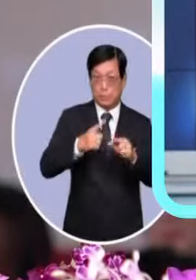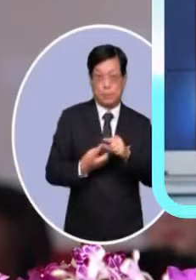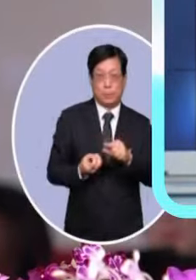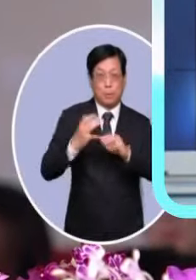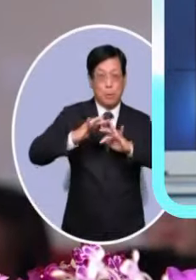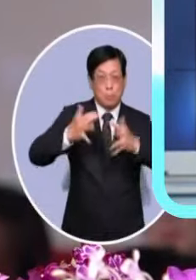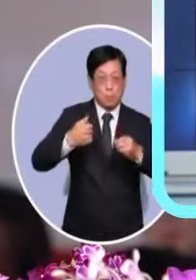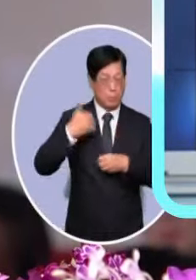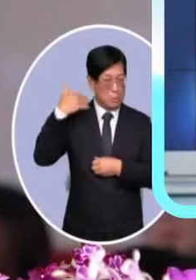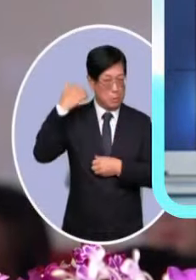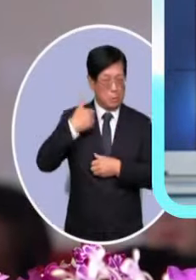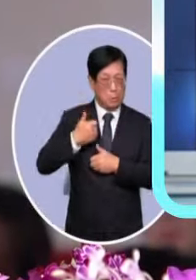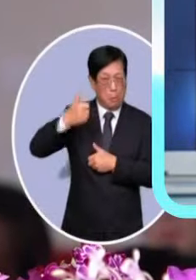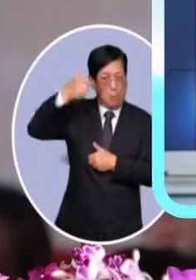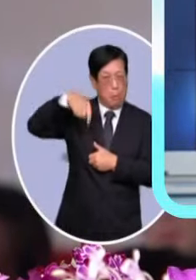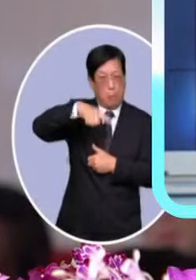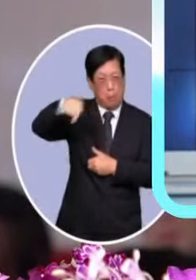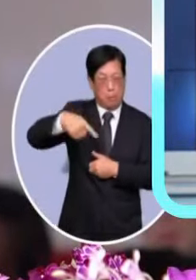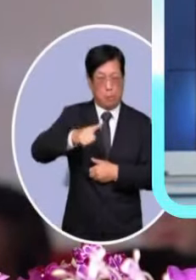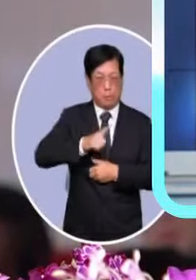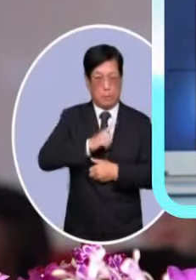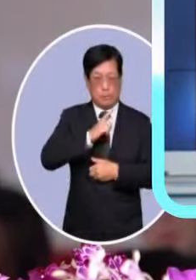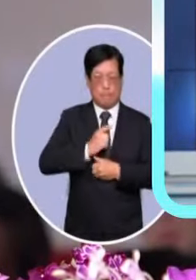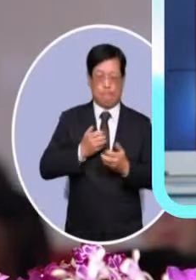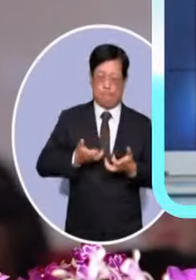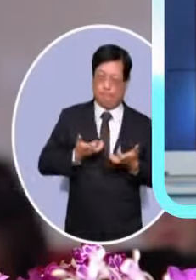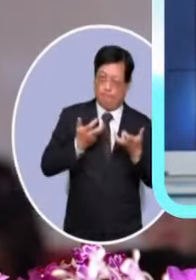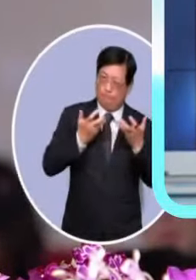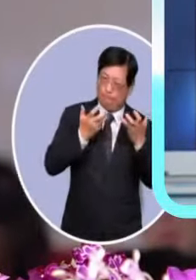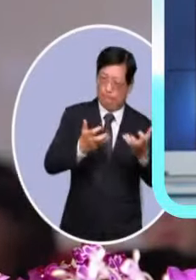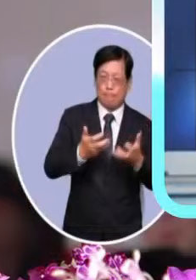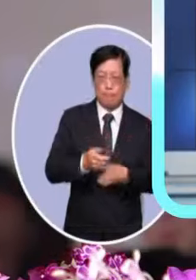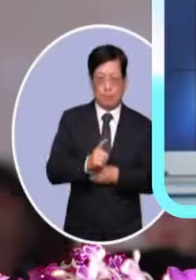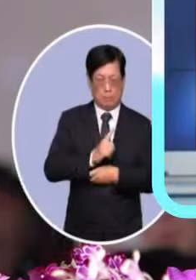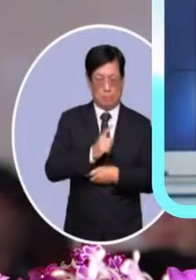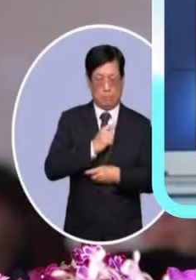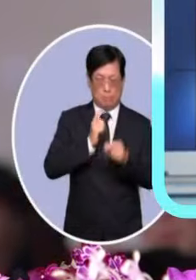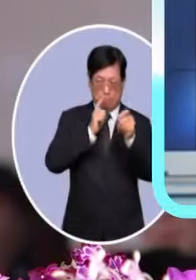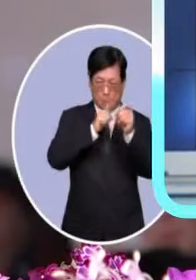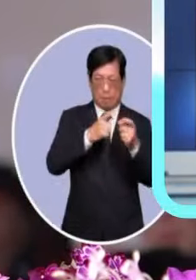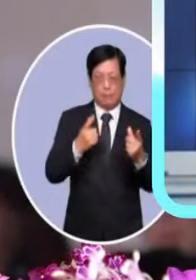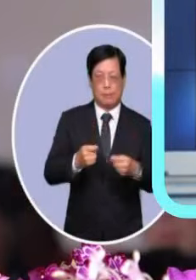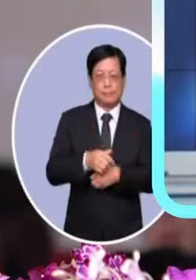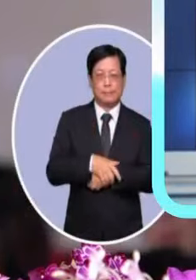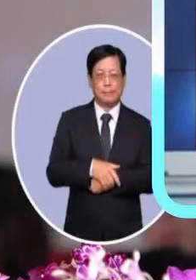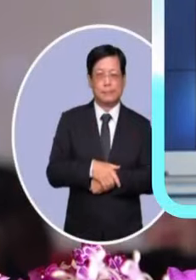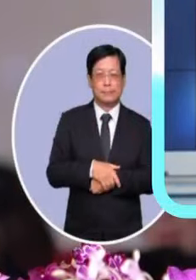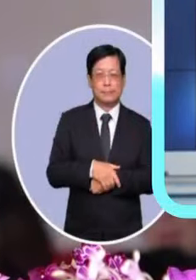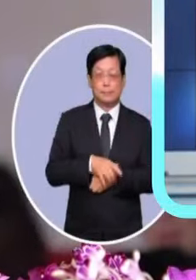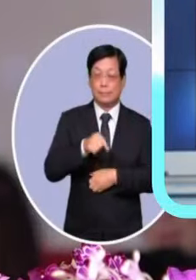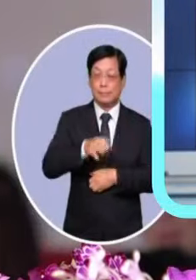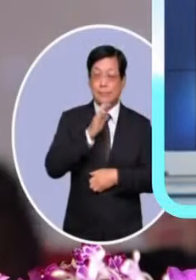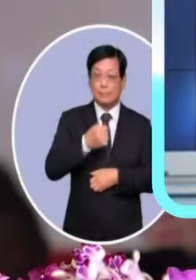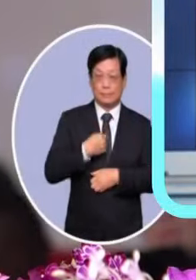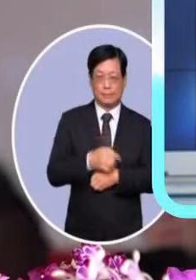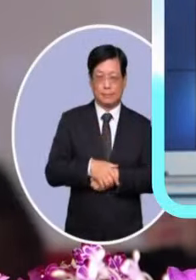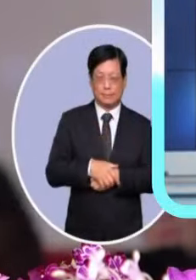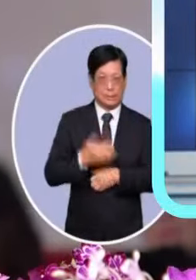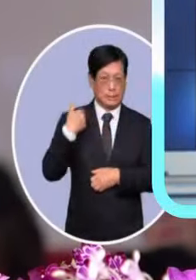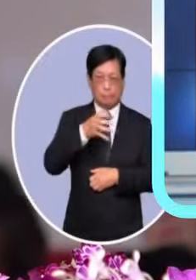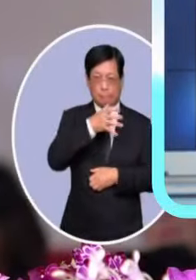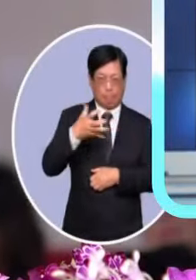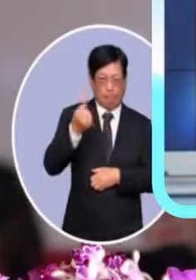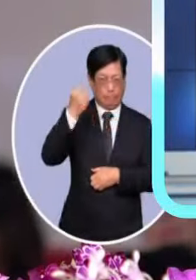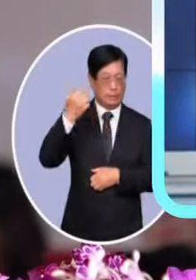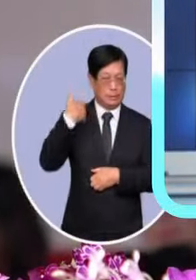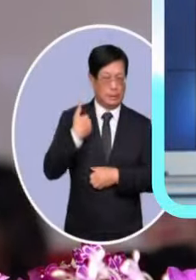那就都没有居住正义，居住正义，然后新青安一年在准备收了、啊，就